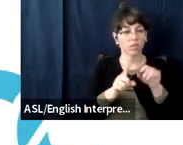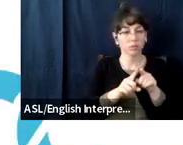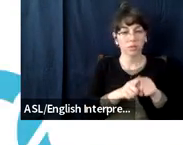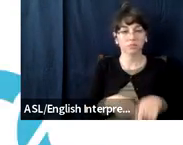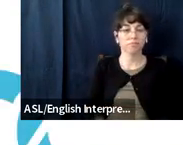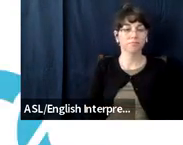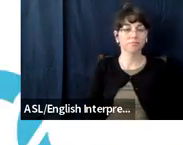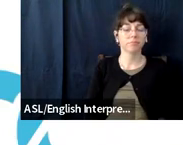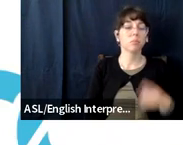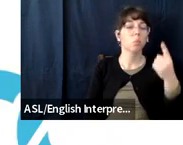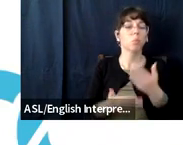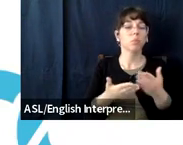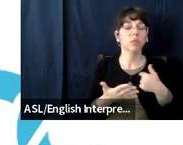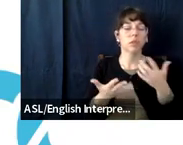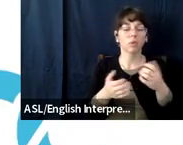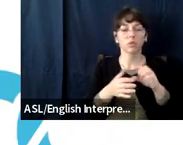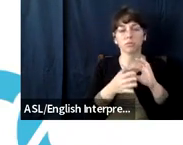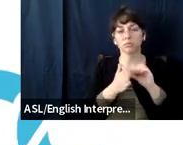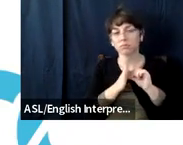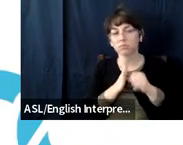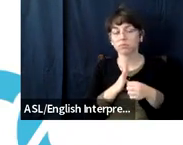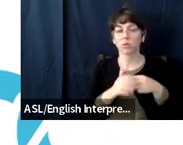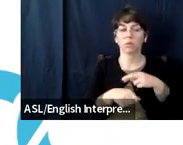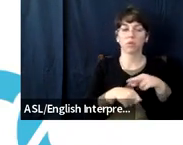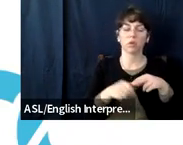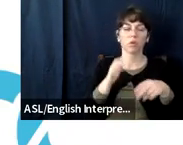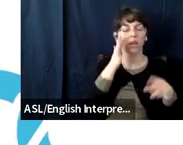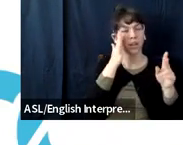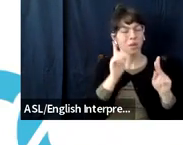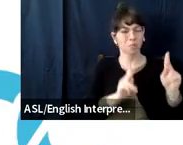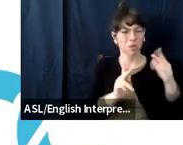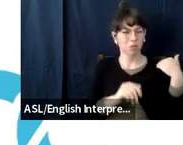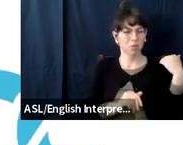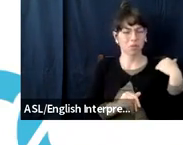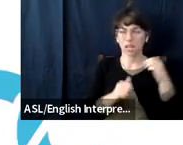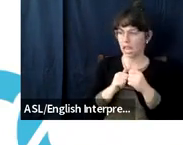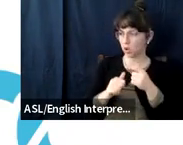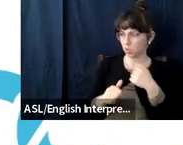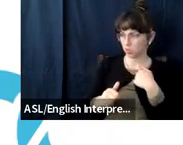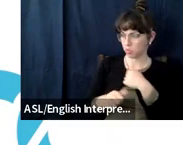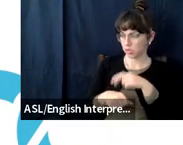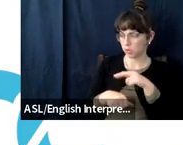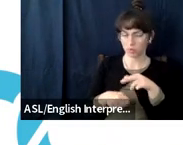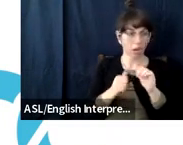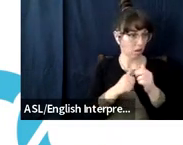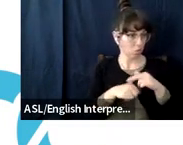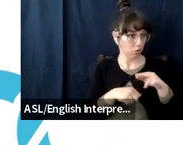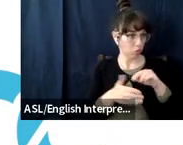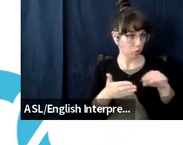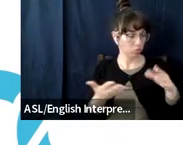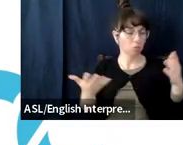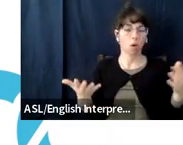And one thing I wanted to mention about referrals is sometimes I get the question, how do we refer the easiest way to refer student is to email me first.